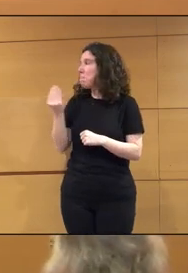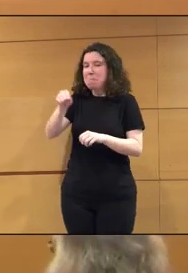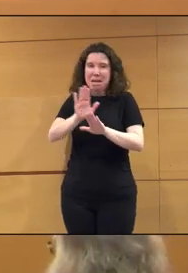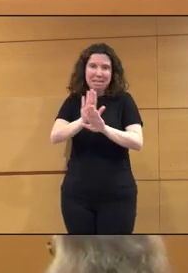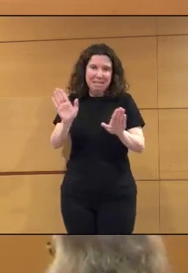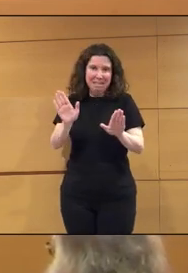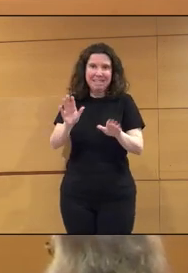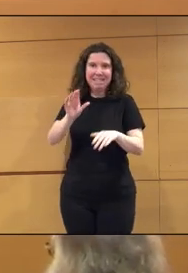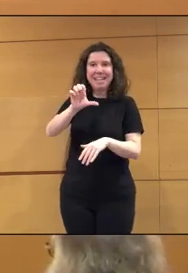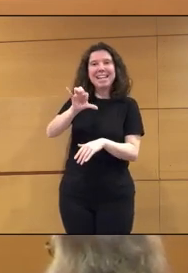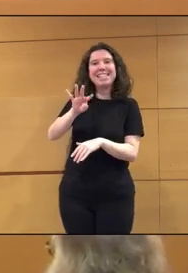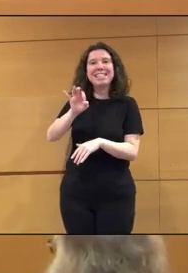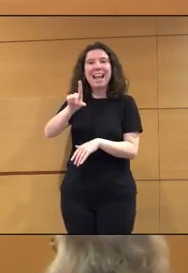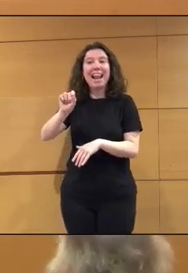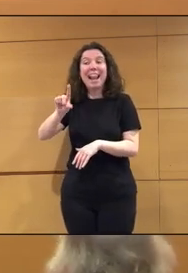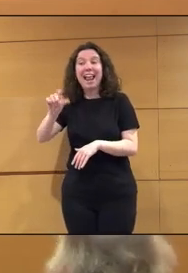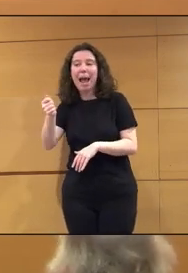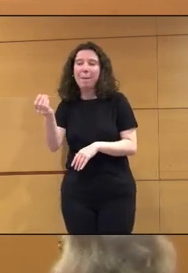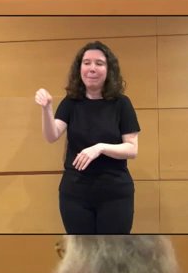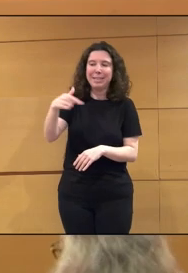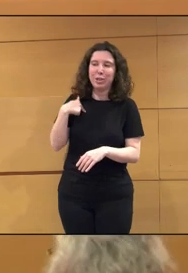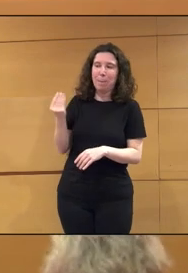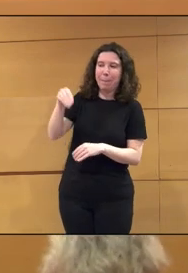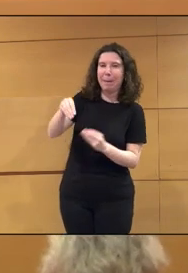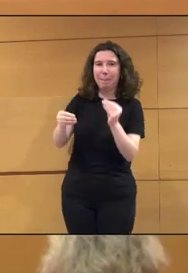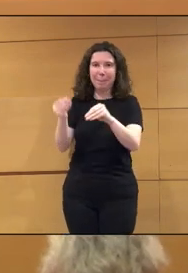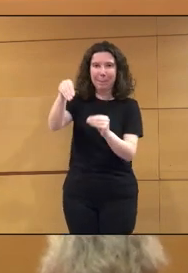Un apunt. És que l'Estela sempre fa punts i encara faig un apunt.